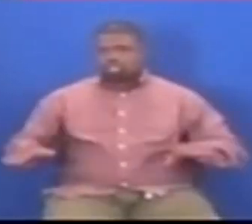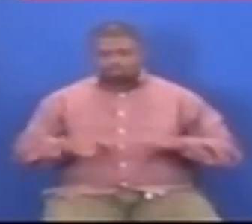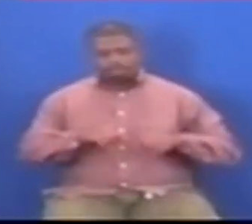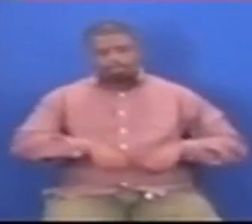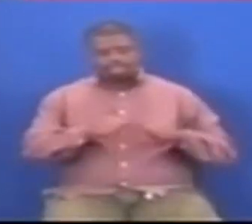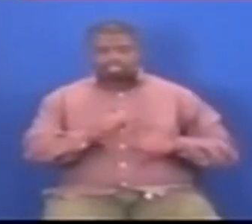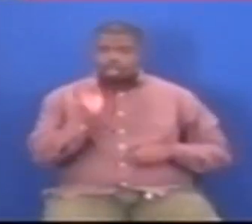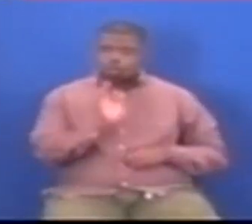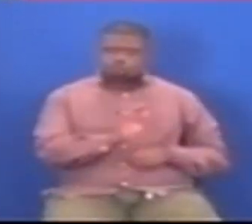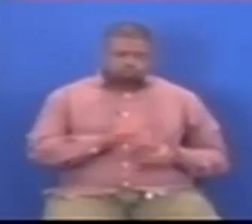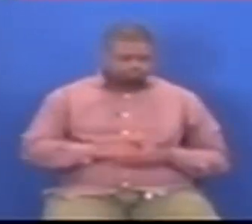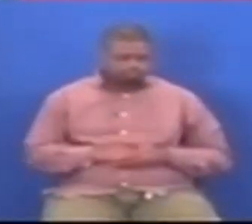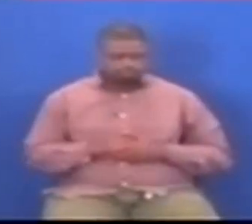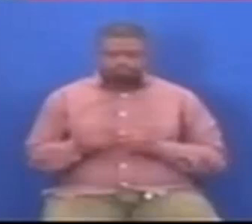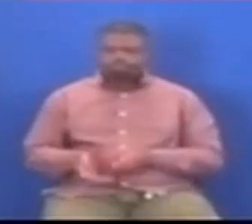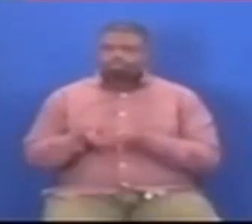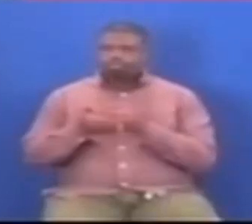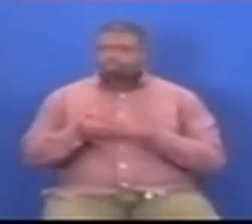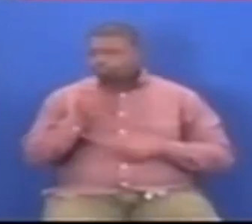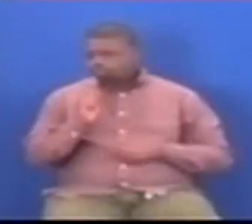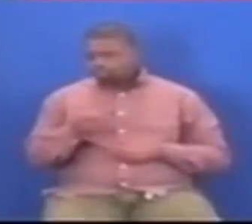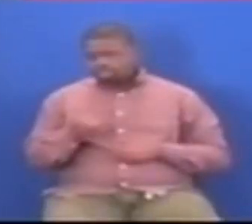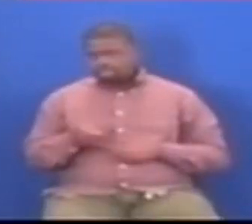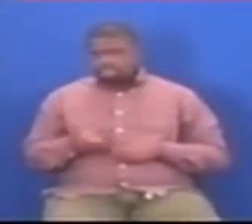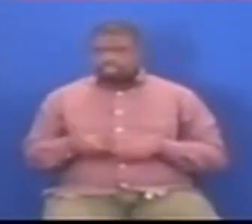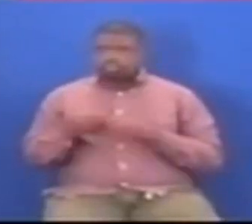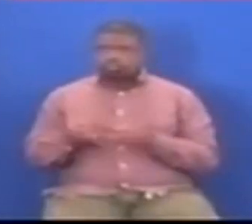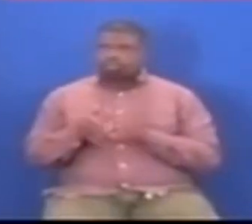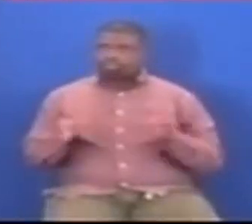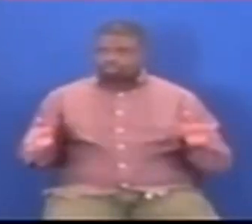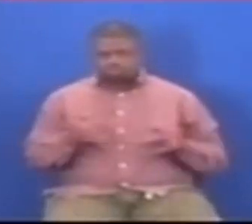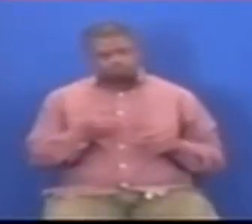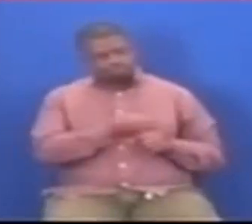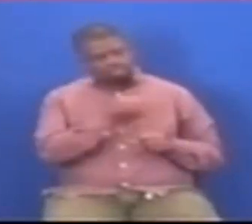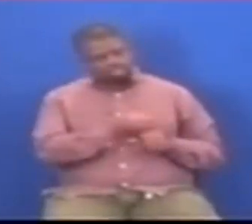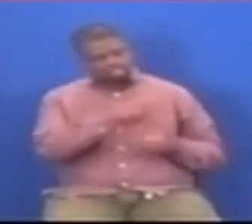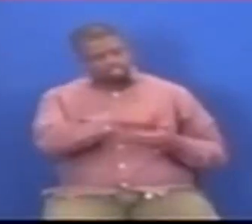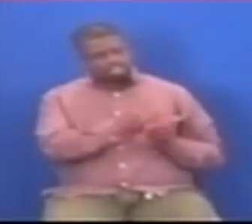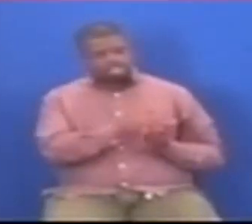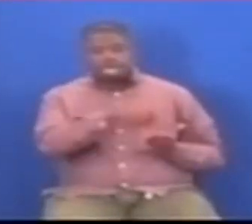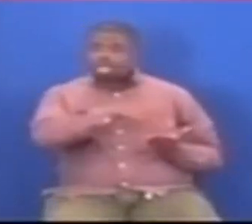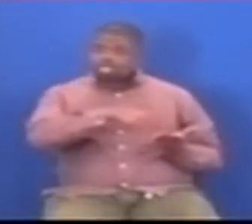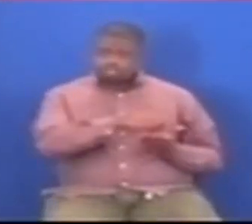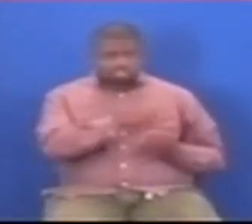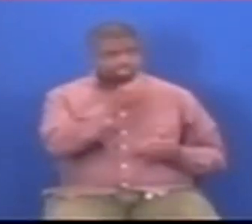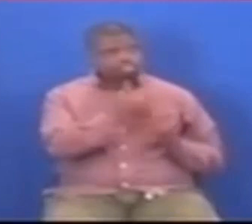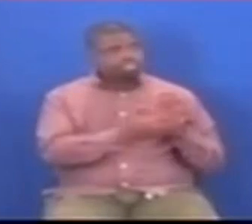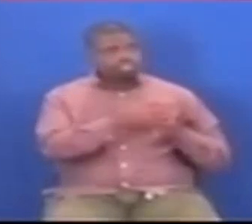zao. Mheshimiwa Naibu Spika, nitoe rai kwa watumishi wa sekta ya ardhi nchini kuhakikisha